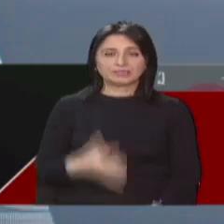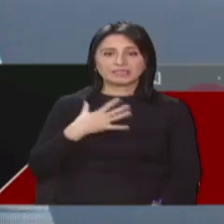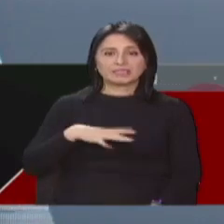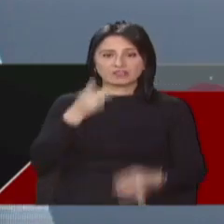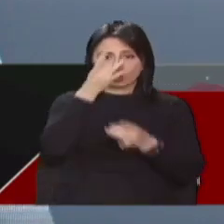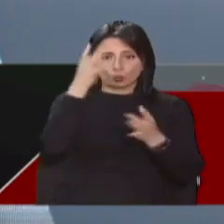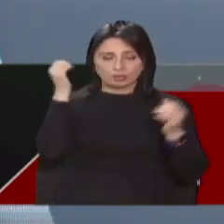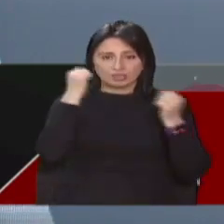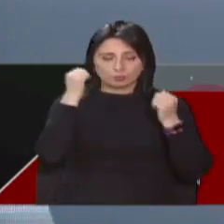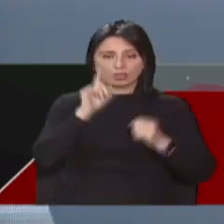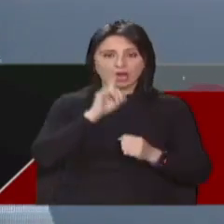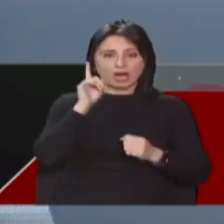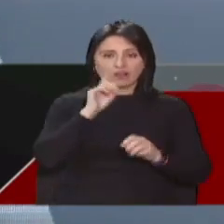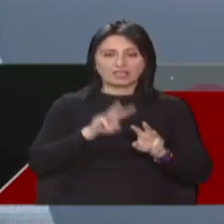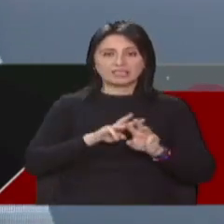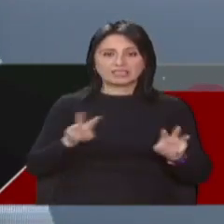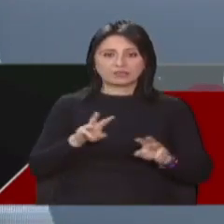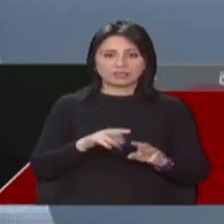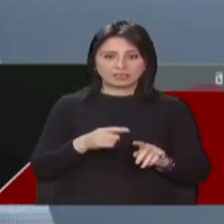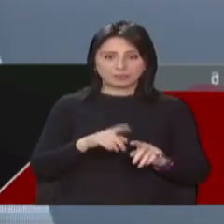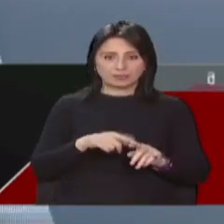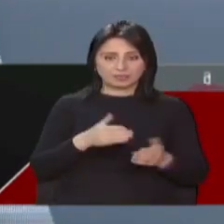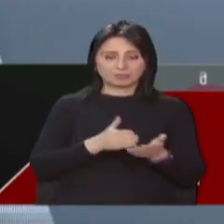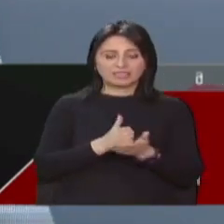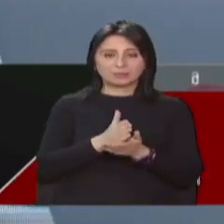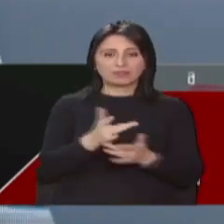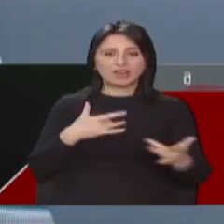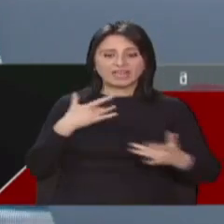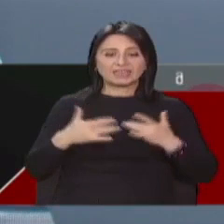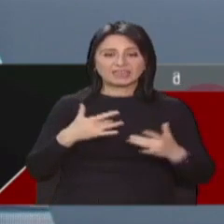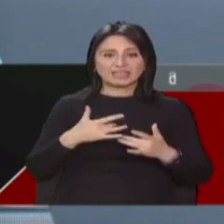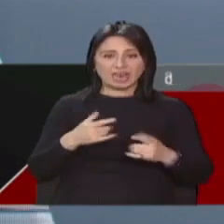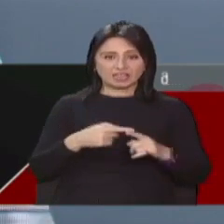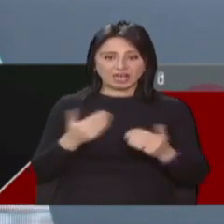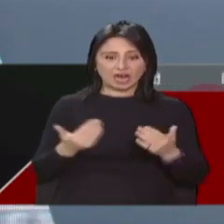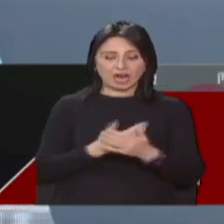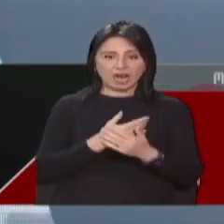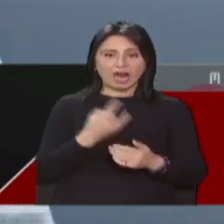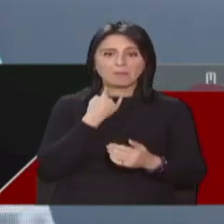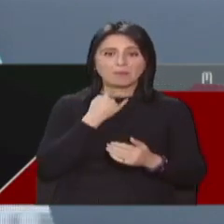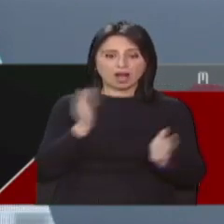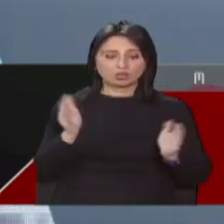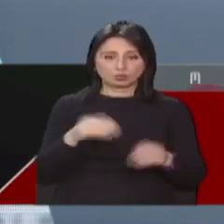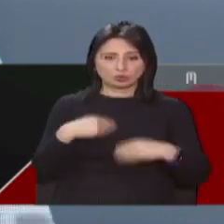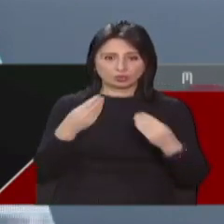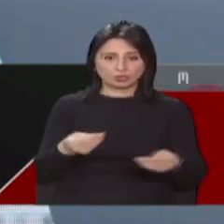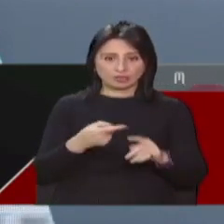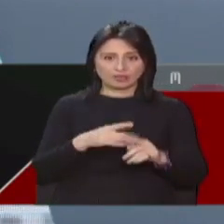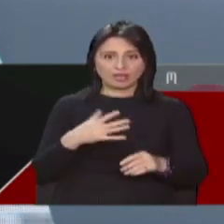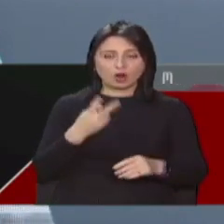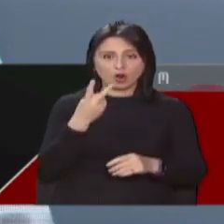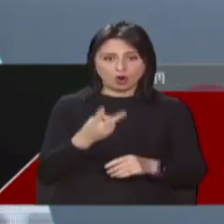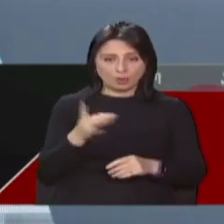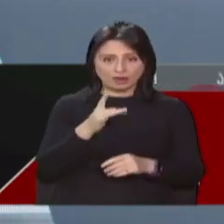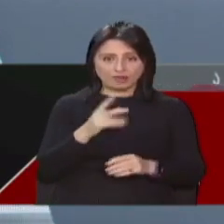საქართველოს კულტურის, სპორტისა და ახალგაზრდობის სამინისტრომ მმართველობის სფეროში მოქმედ თეატრებს უახლესი ბრენდირებული მიკროავტობუსები გადასცა. საჩუქარი, თბილისის ორმა